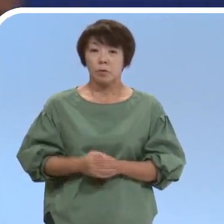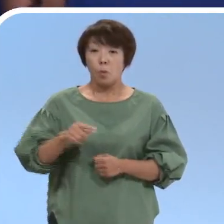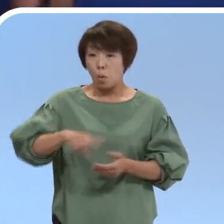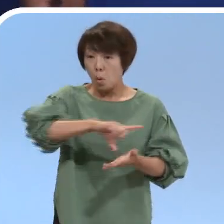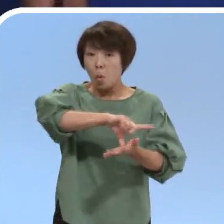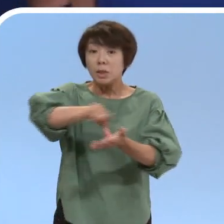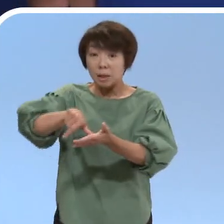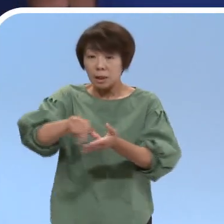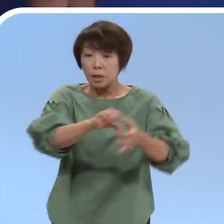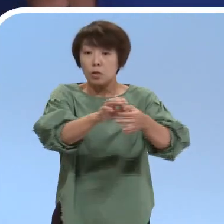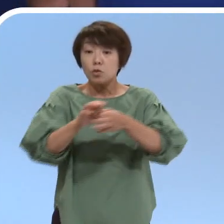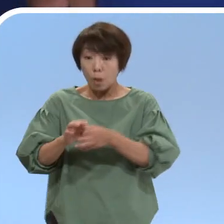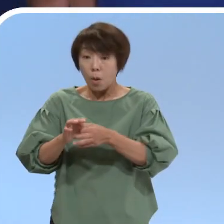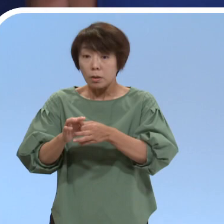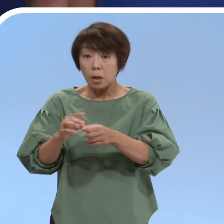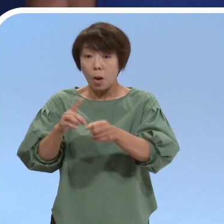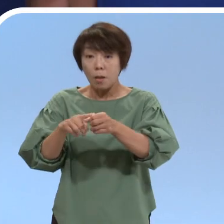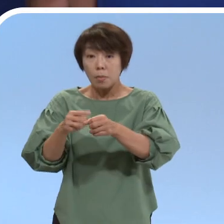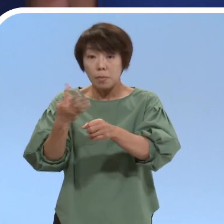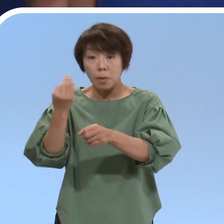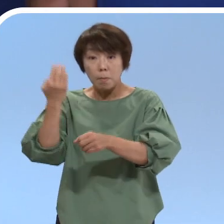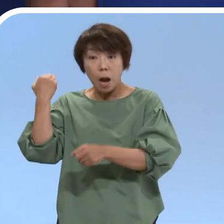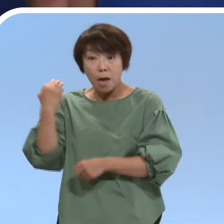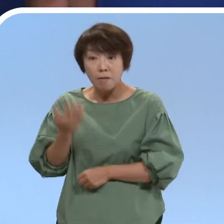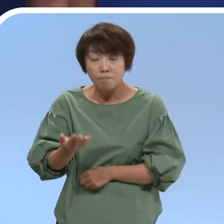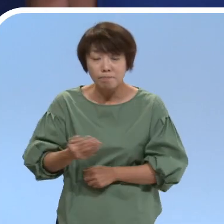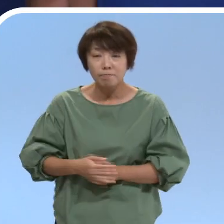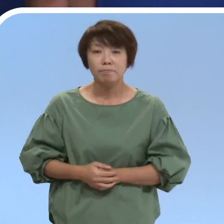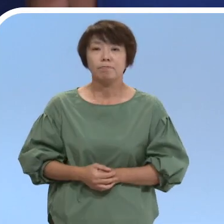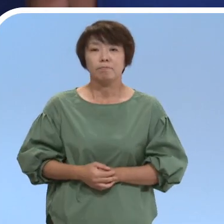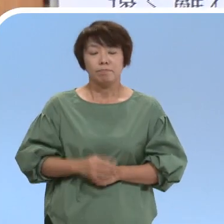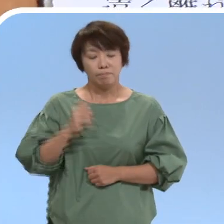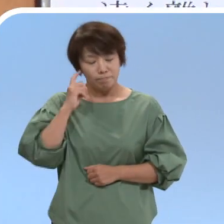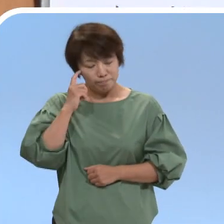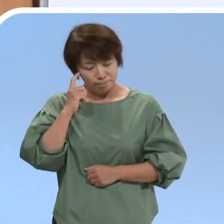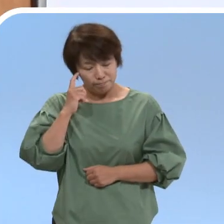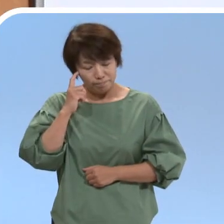はい。相生にペーロンが伝わって何年でしょう。 なるほど。